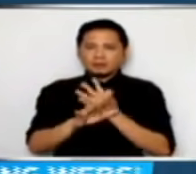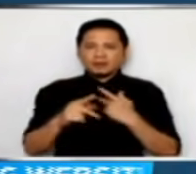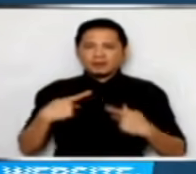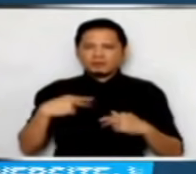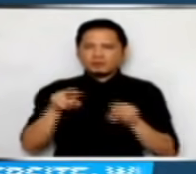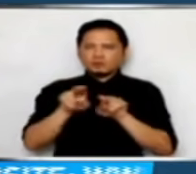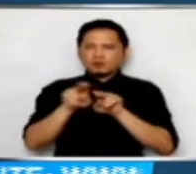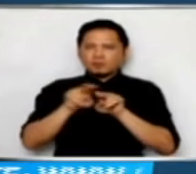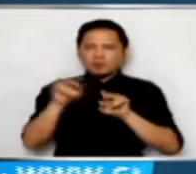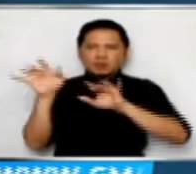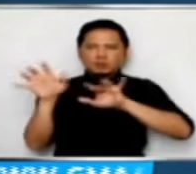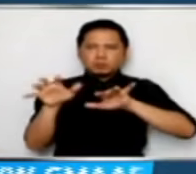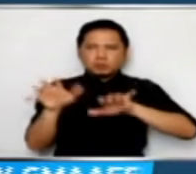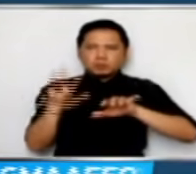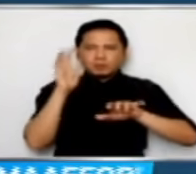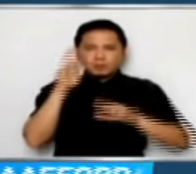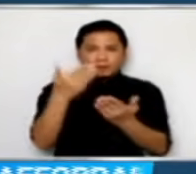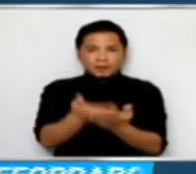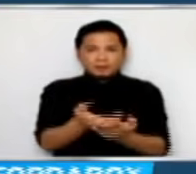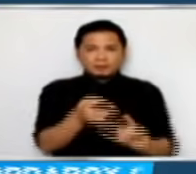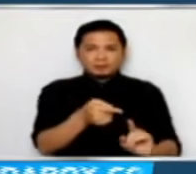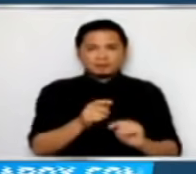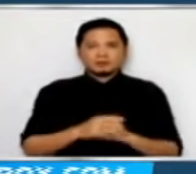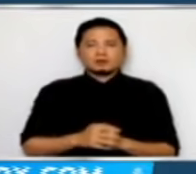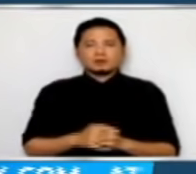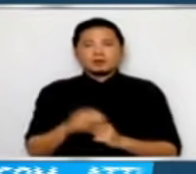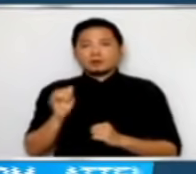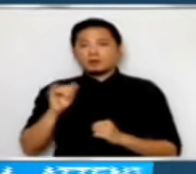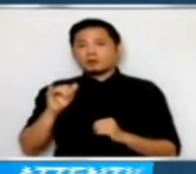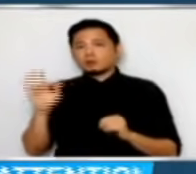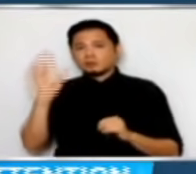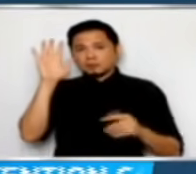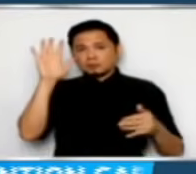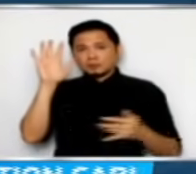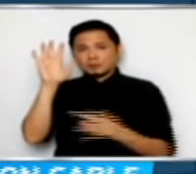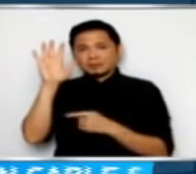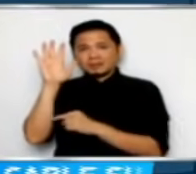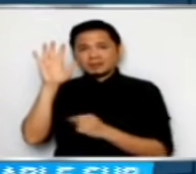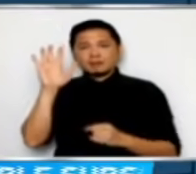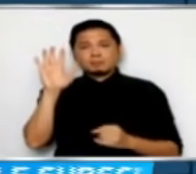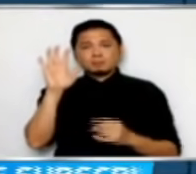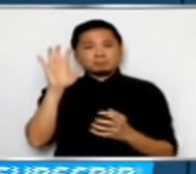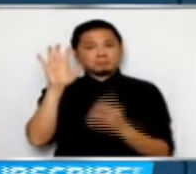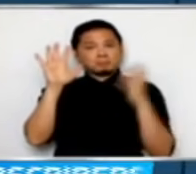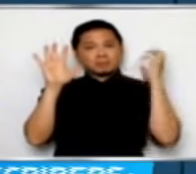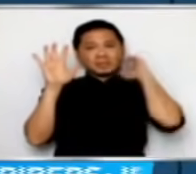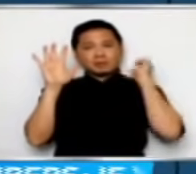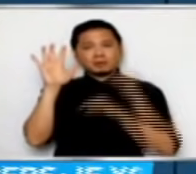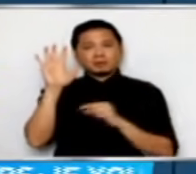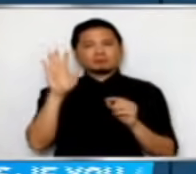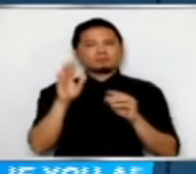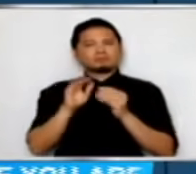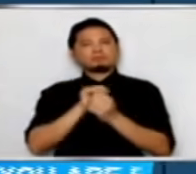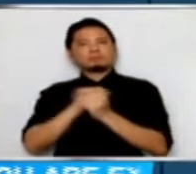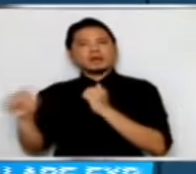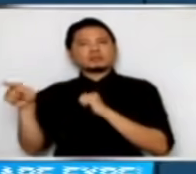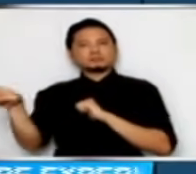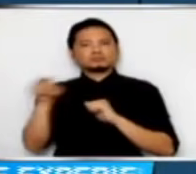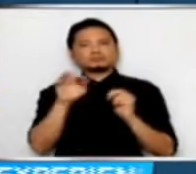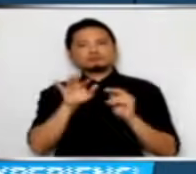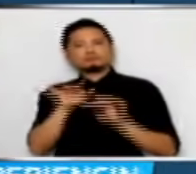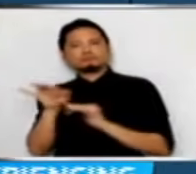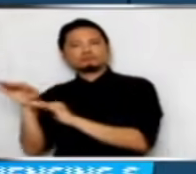ulan. Yan ay sa kabila ng pagtawid sa Mindanao ng Bagyong Krising. Sa ngayon, easterlies ang nakaapekto sa